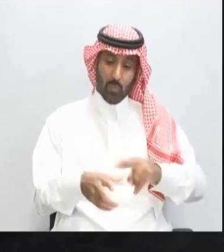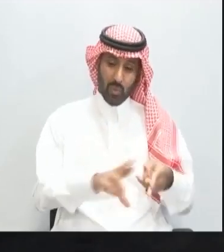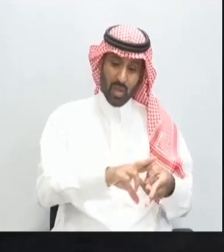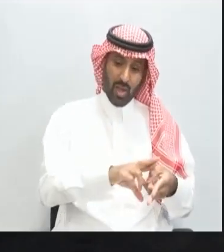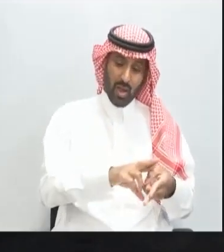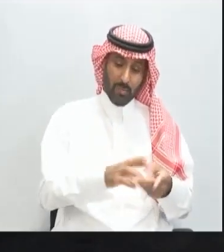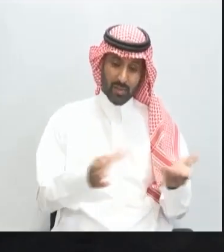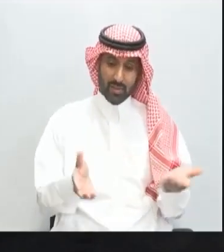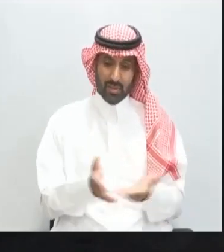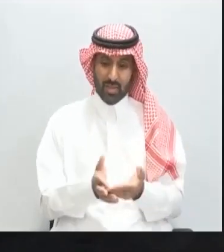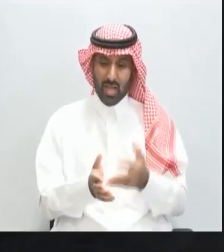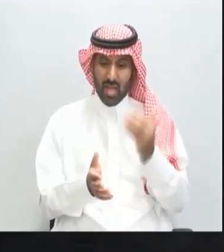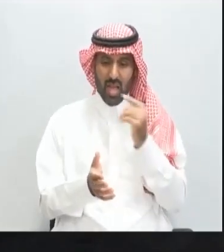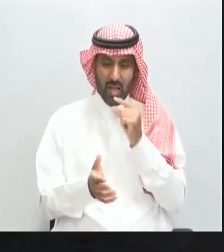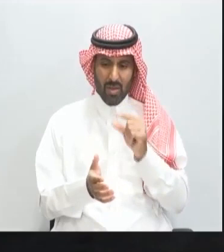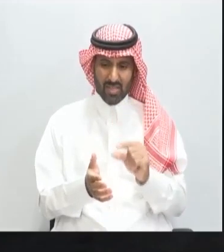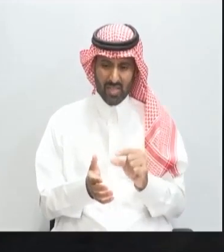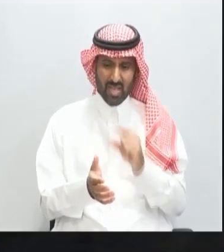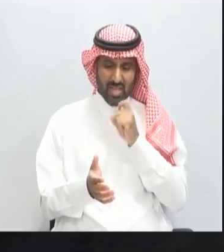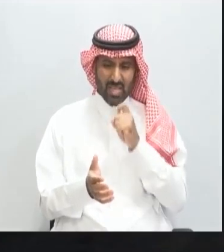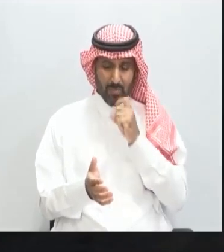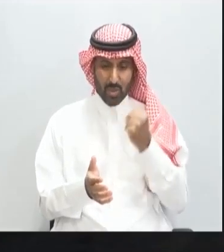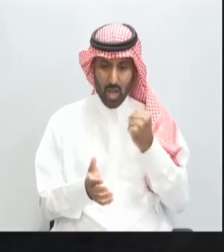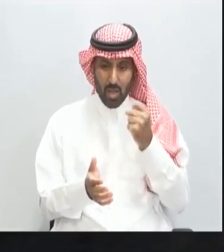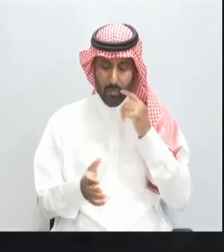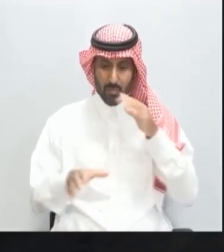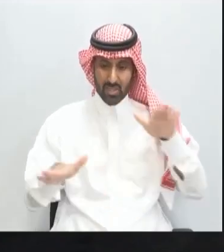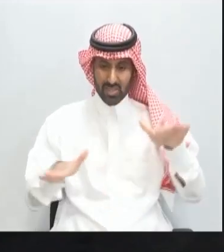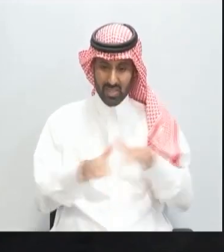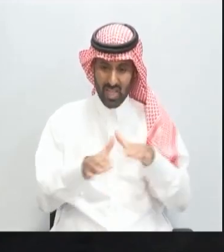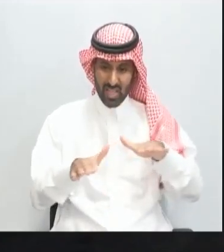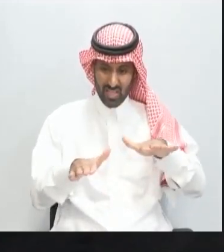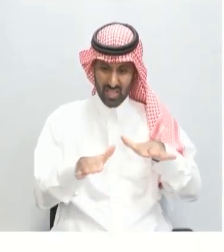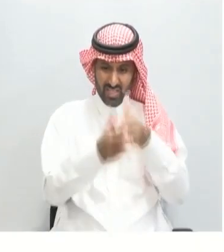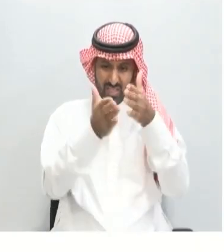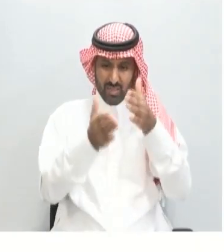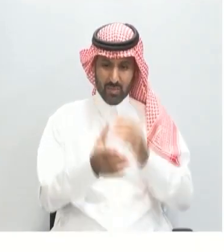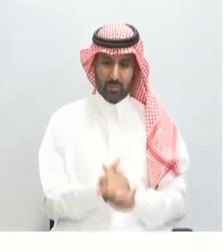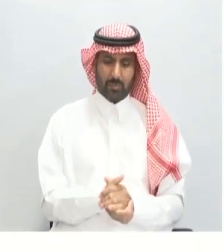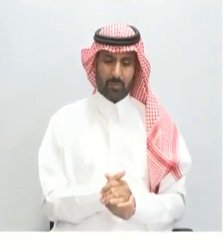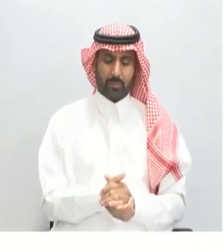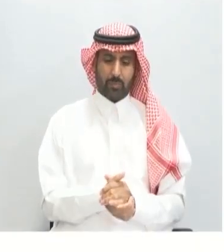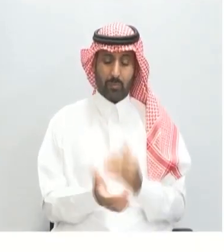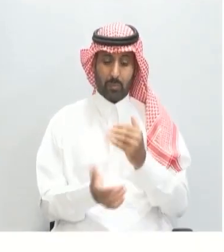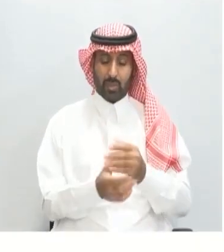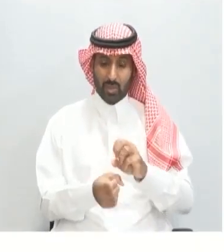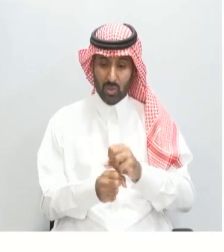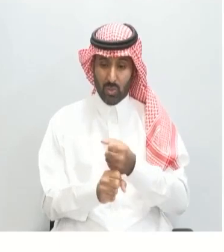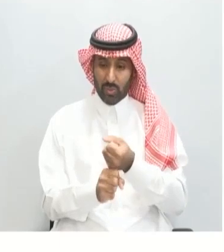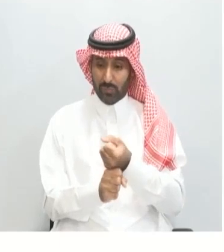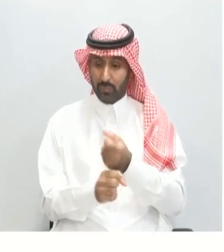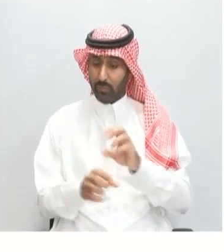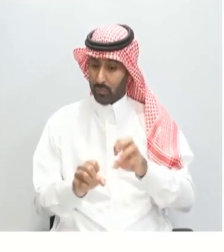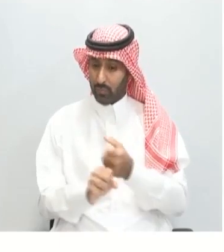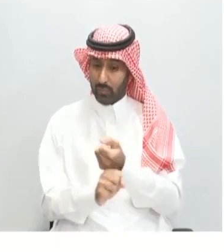مع طبقات اقل منها او اشد منها صلابه تؤدي الى التواء اذا يؤدي التقاء